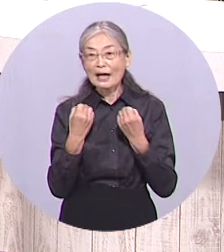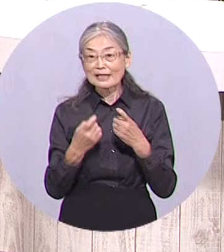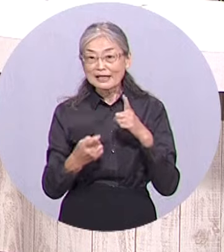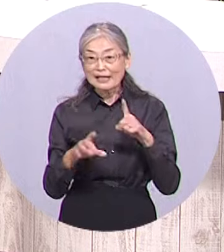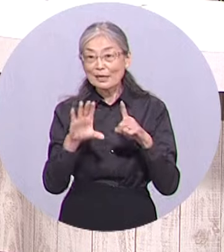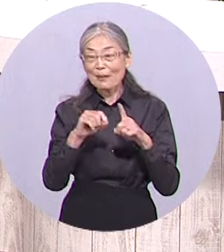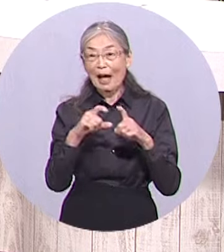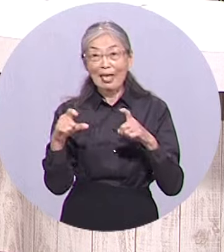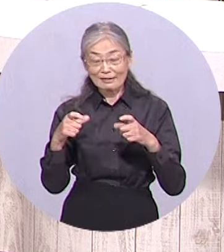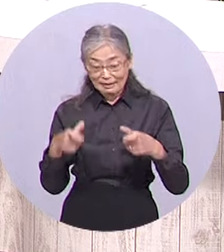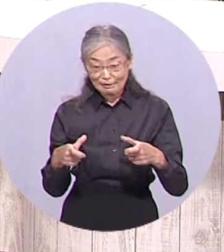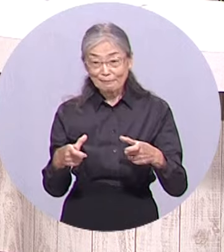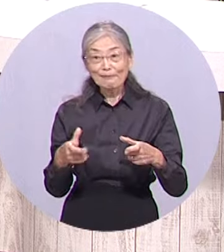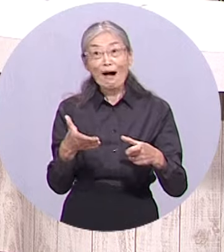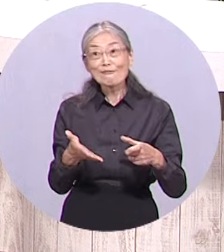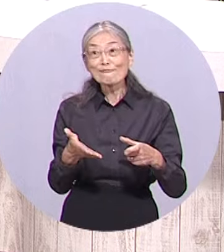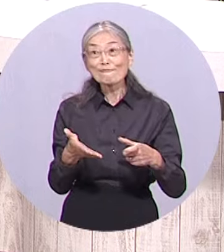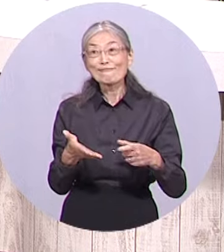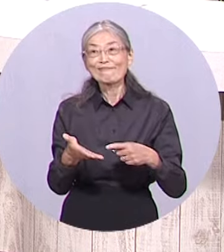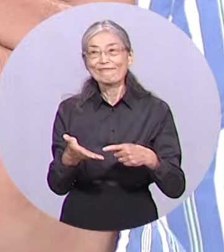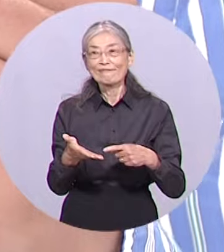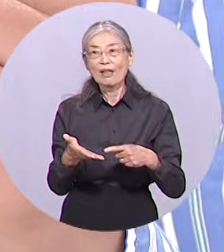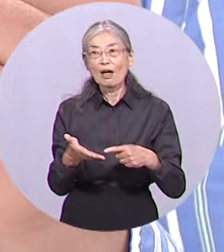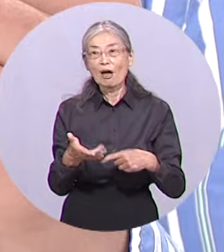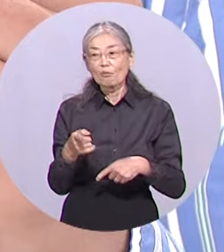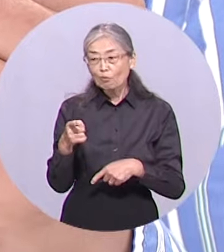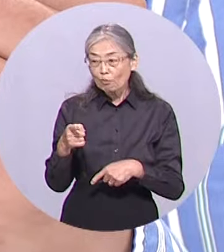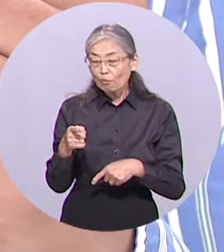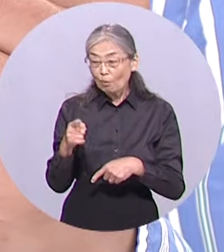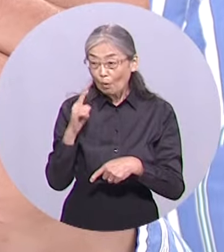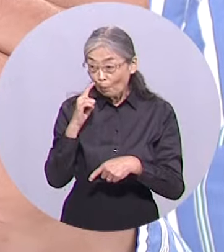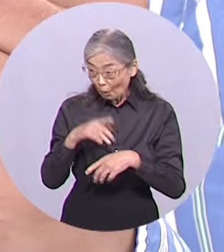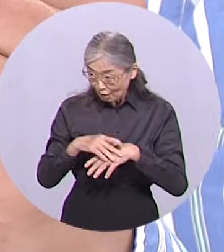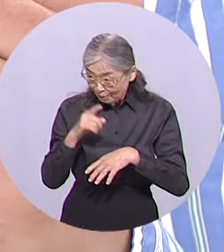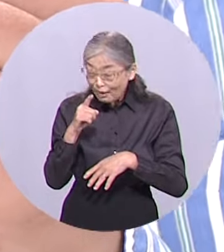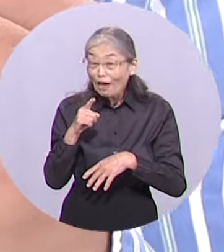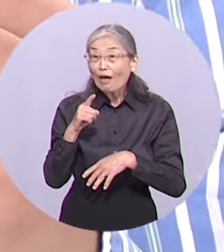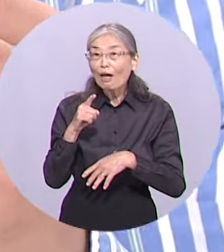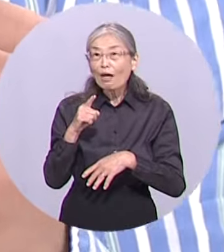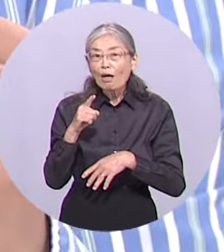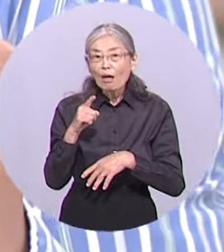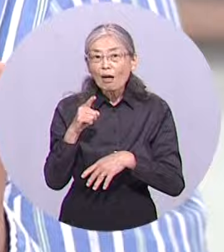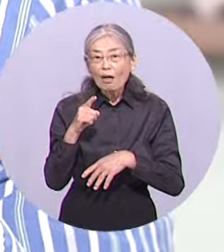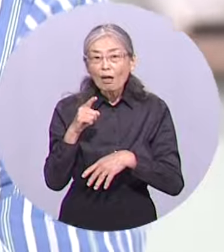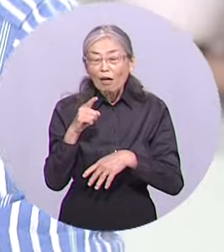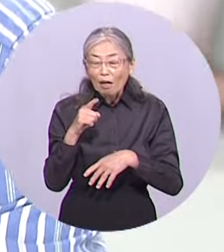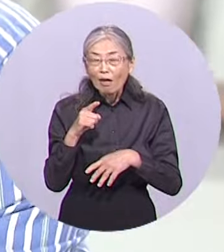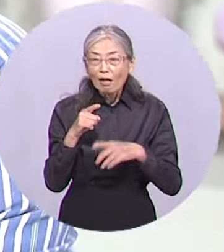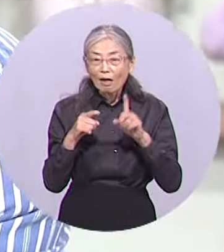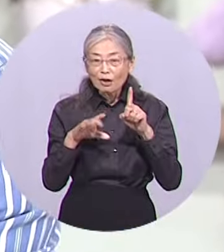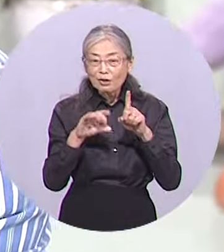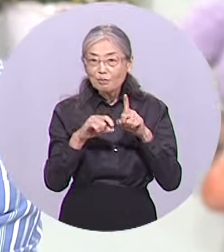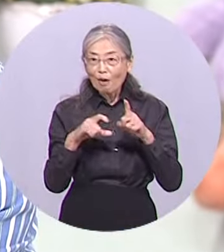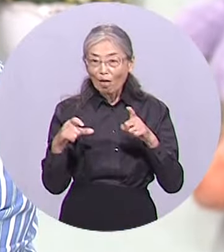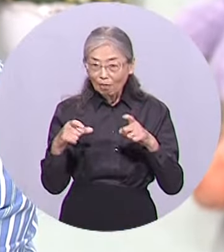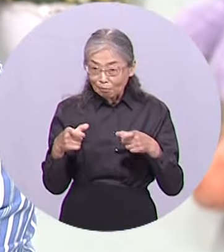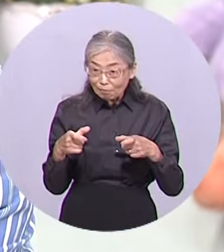円札があるんですけれども、はい、金井さんこれ見るの初めてですか。 あ、一万円札自体をってことです